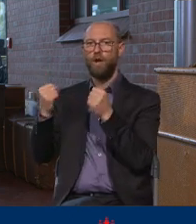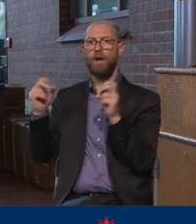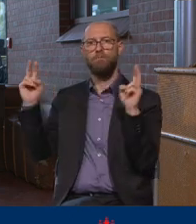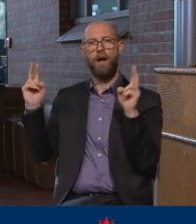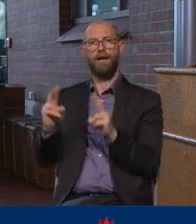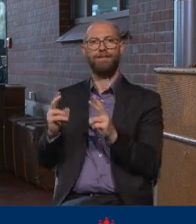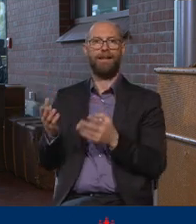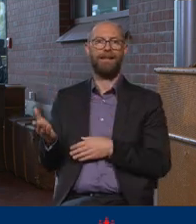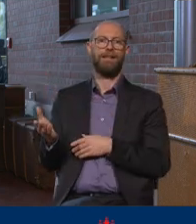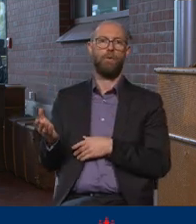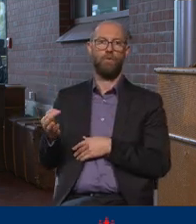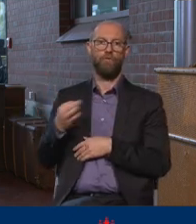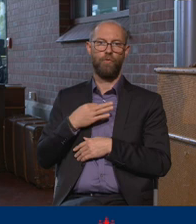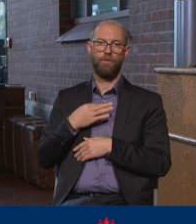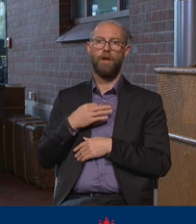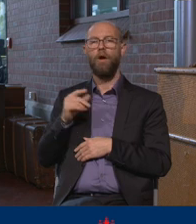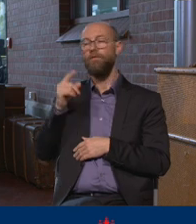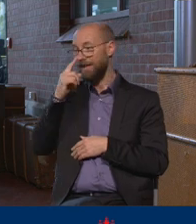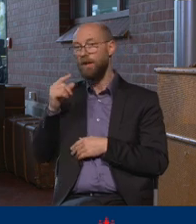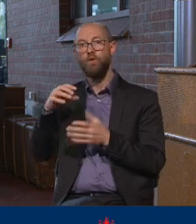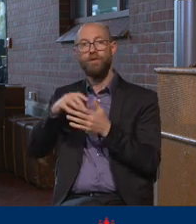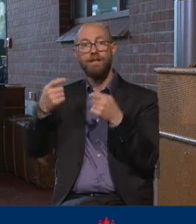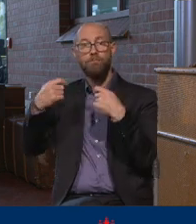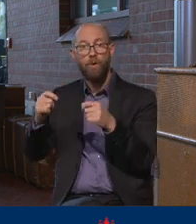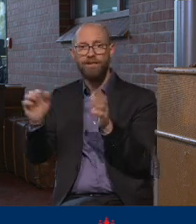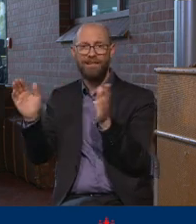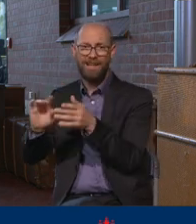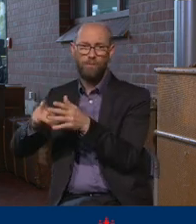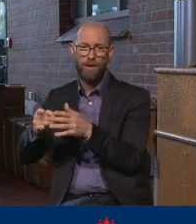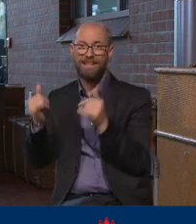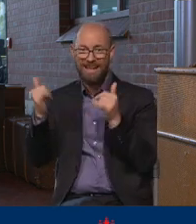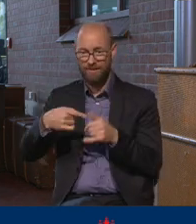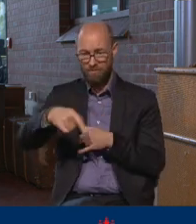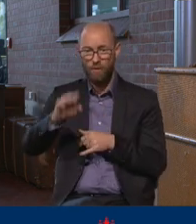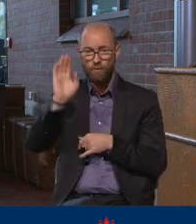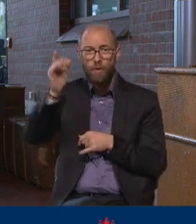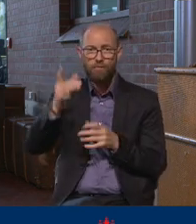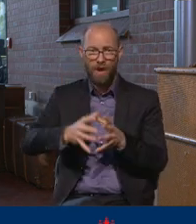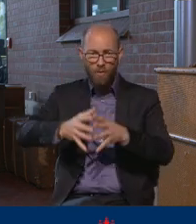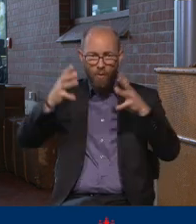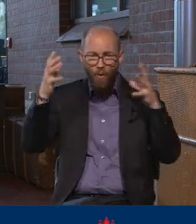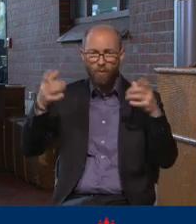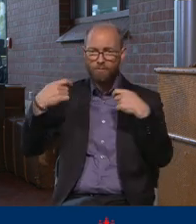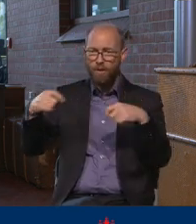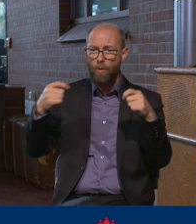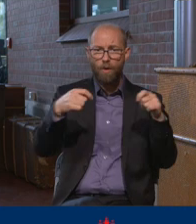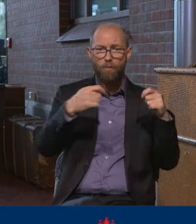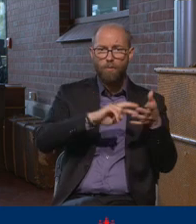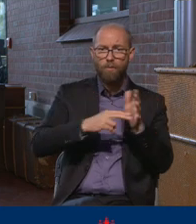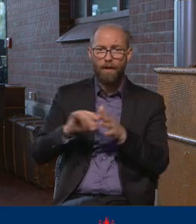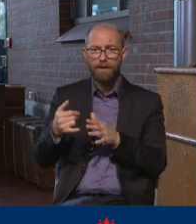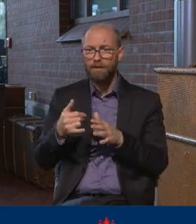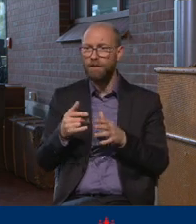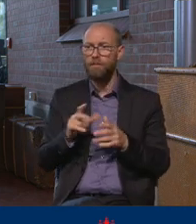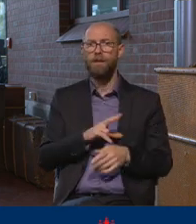aufwand ein kleines projekt ist jetzt wird es natürlich alles ein bisschen größer und wir können uns nicht erlauben unseren betrieb lange zu